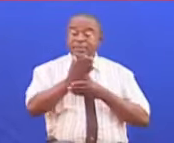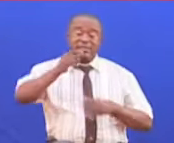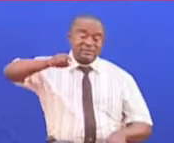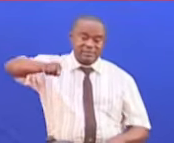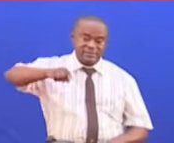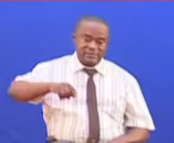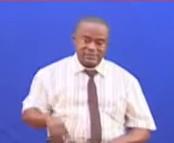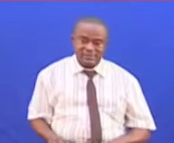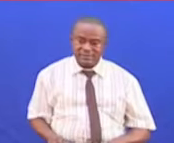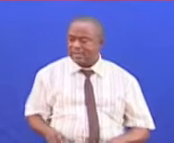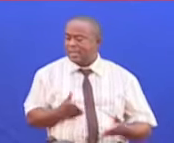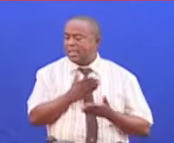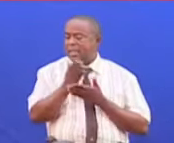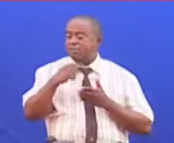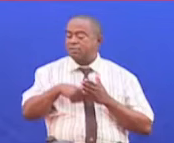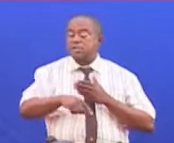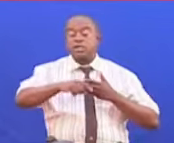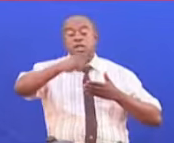makunudu